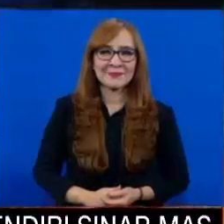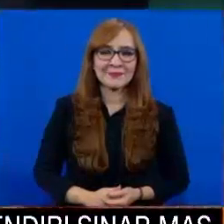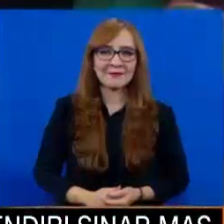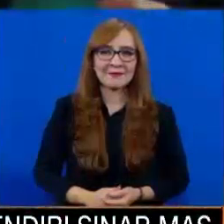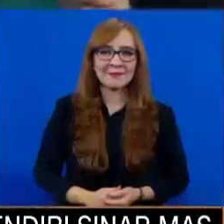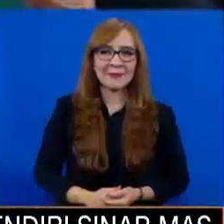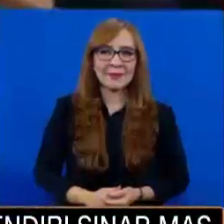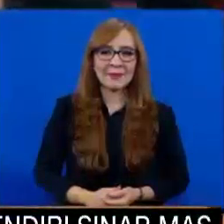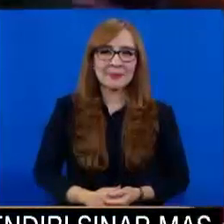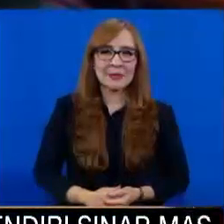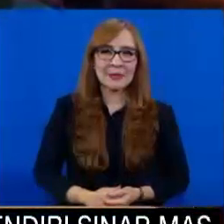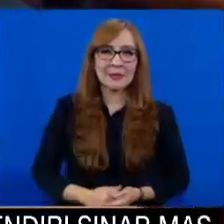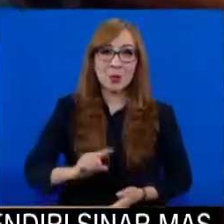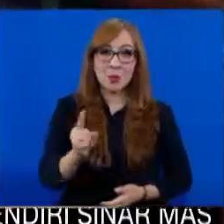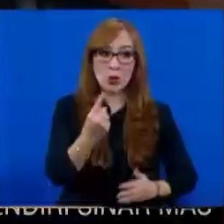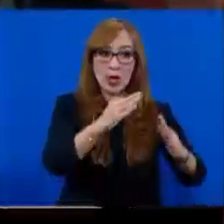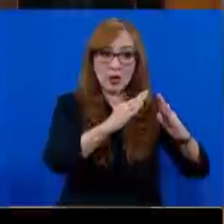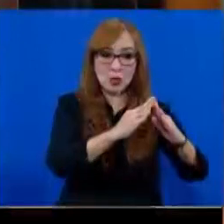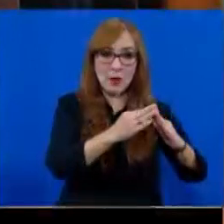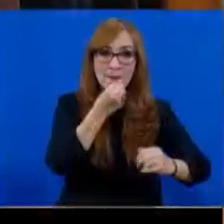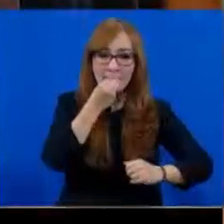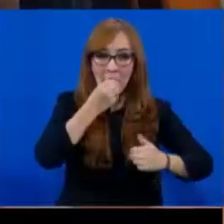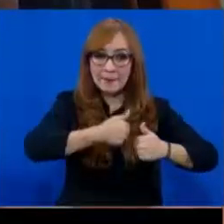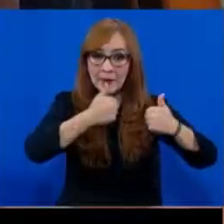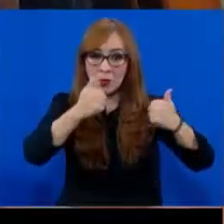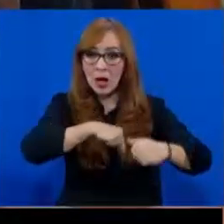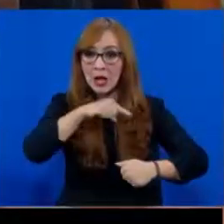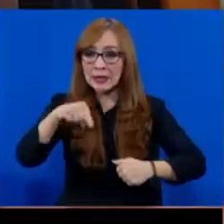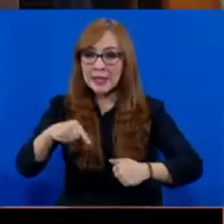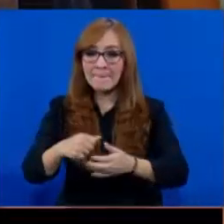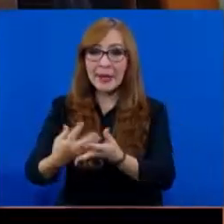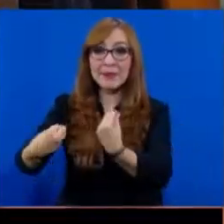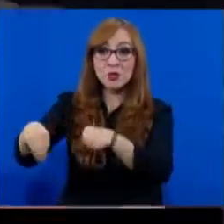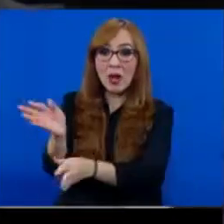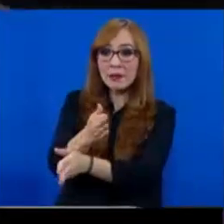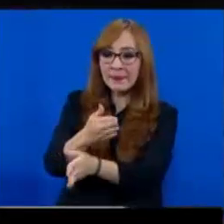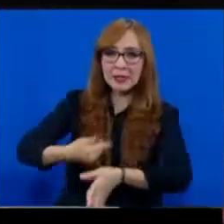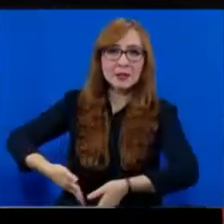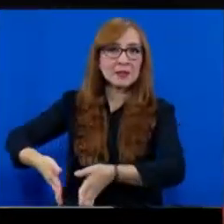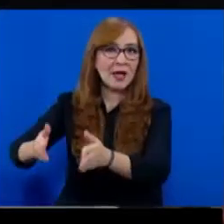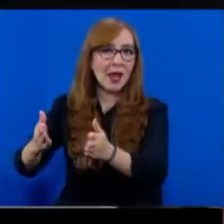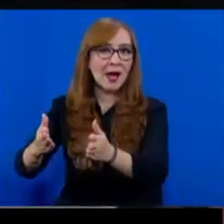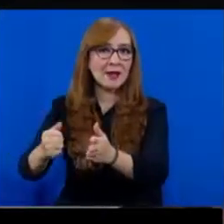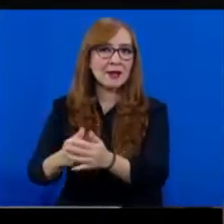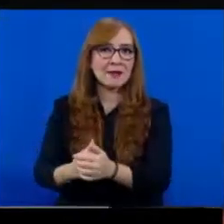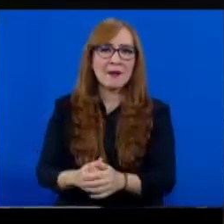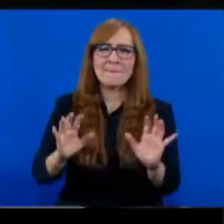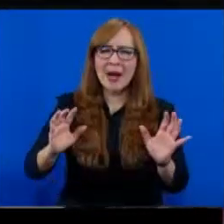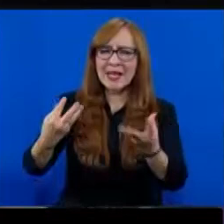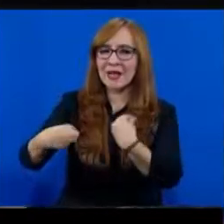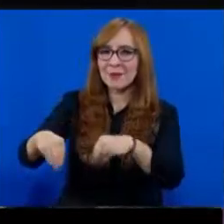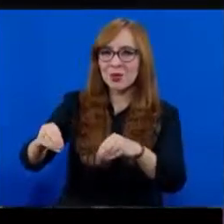Dari restoran sampai warung kaki lima menjajakan aneka varian soto Betawi. Salah satu yang melegenda di kalangan pecinta kuliner